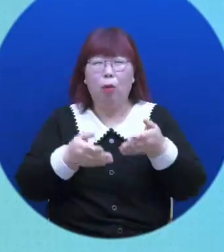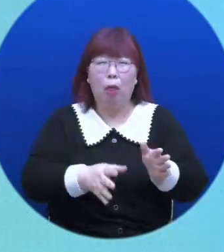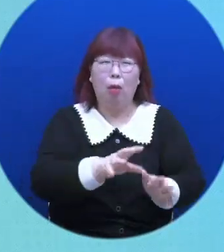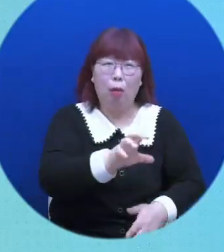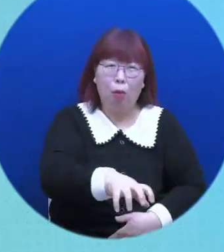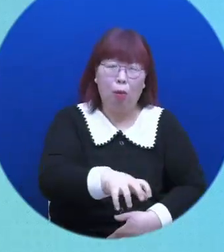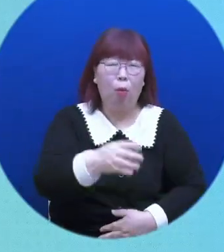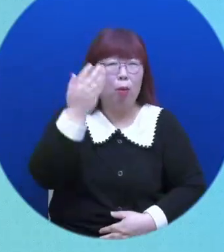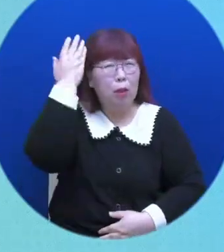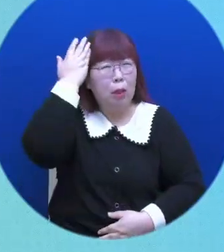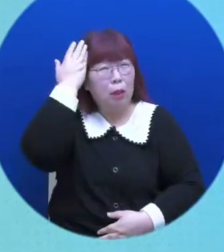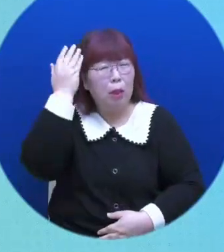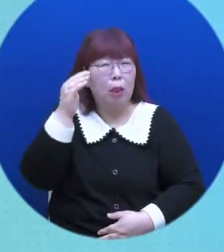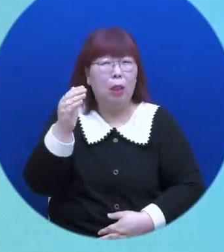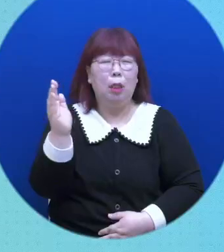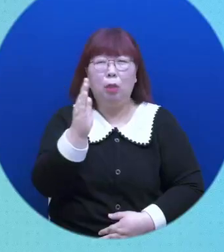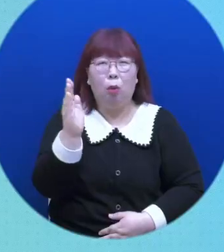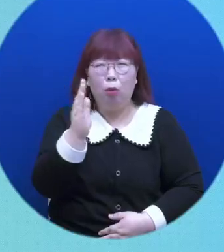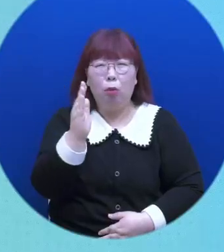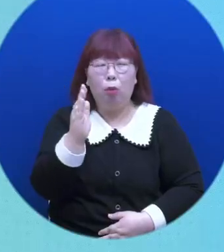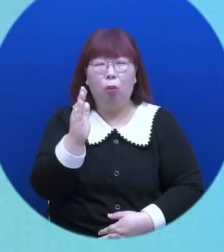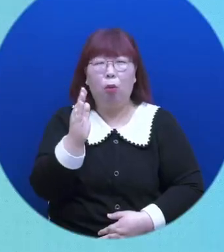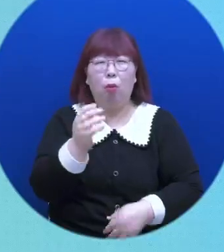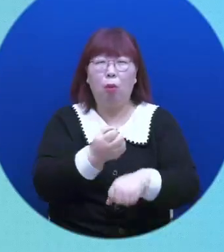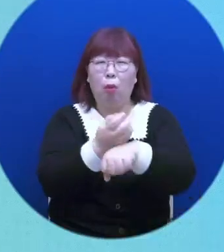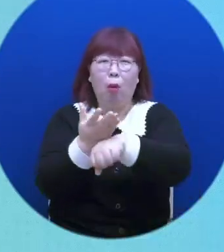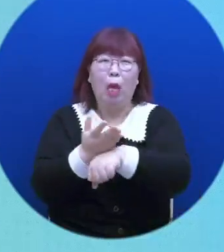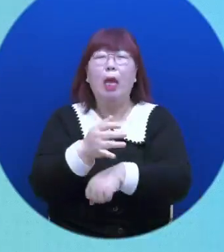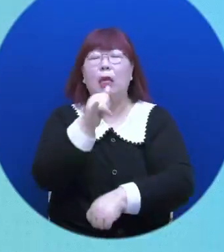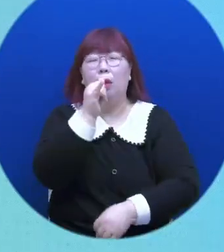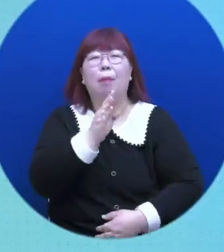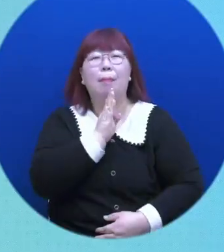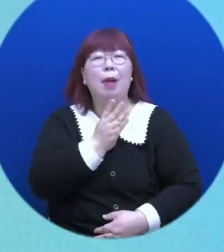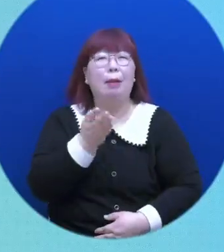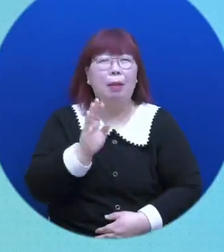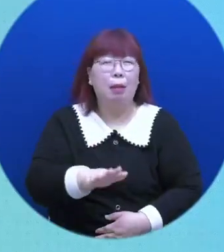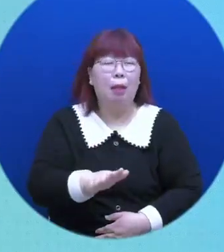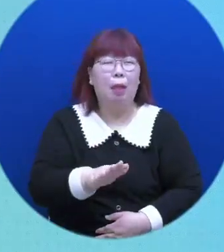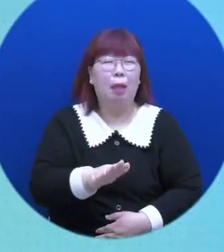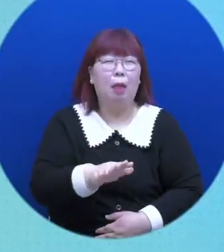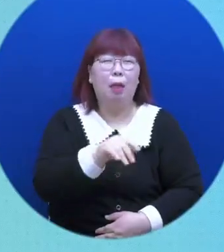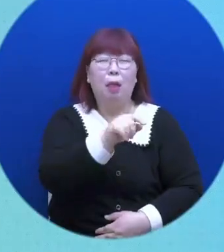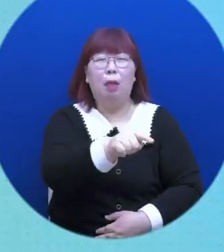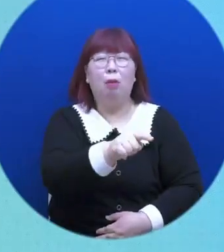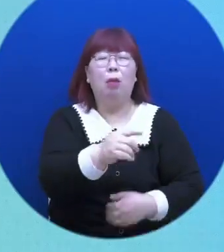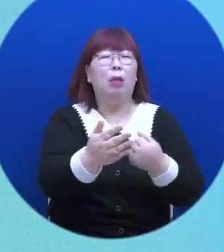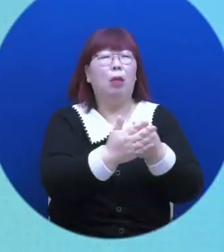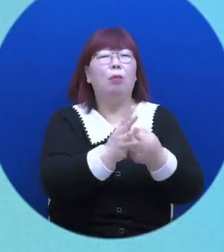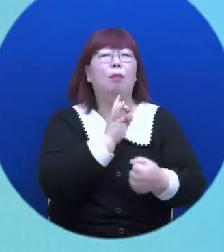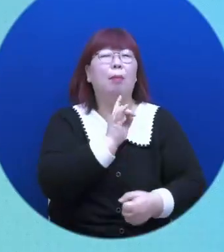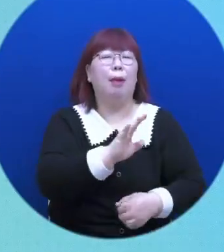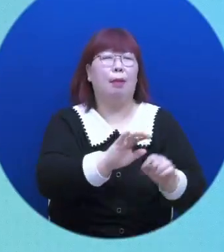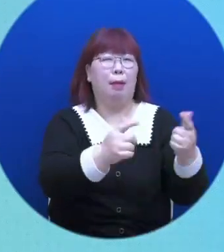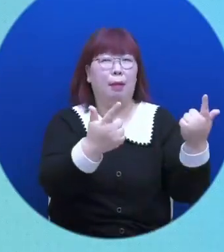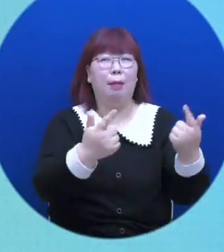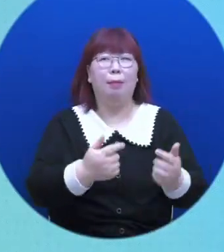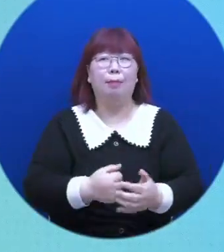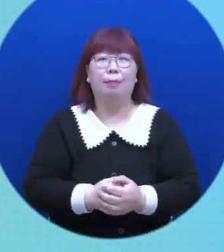출신지 이런 것들이 영향을 미치긴 하지만 절대적이지 않다.